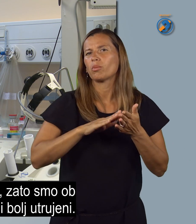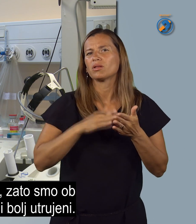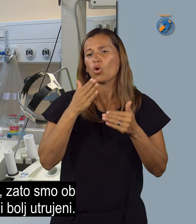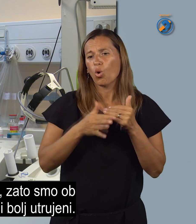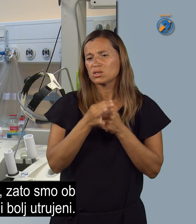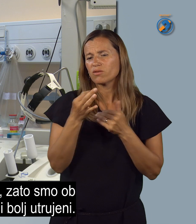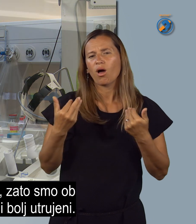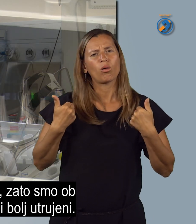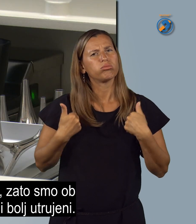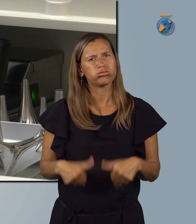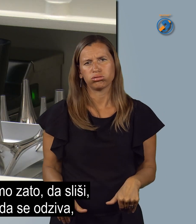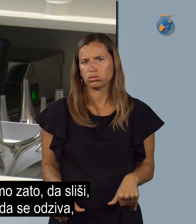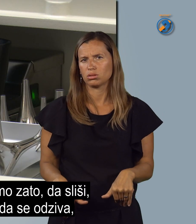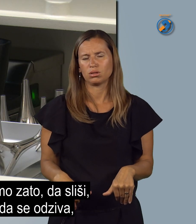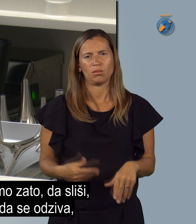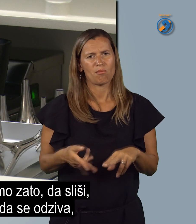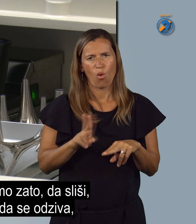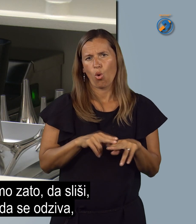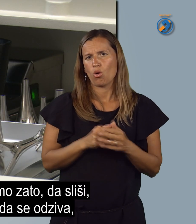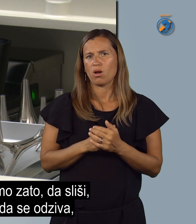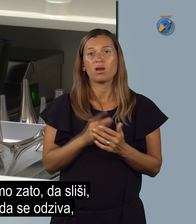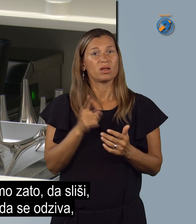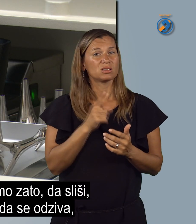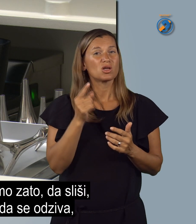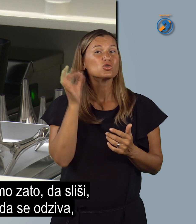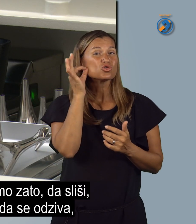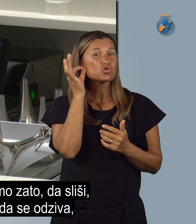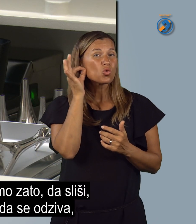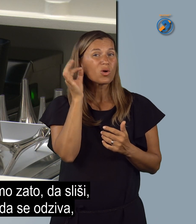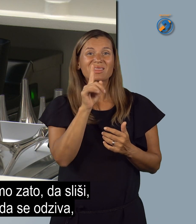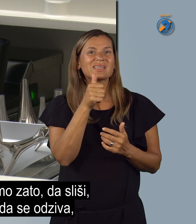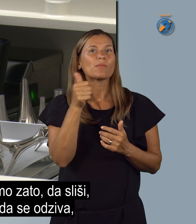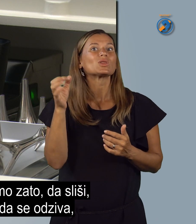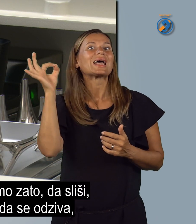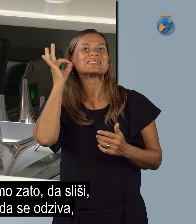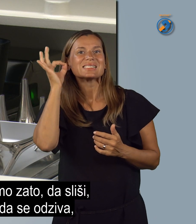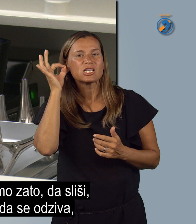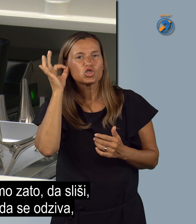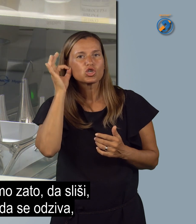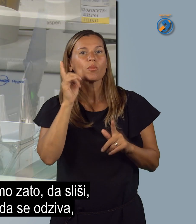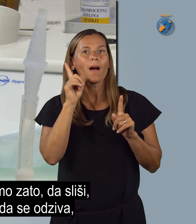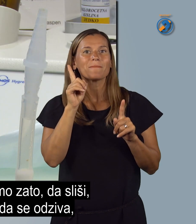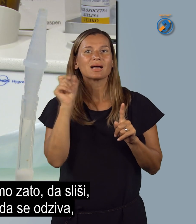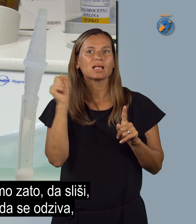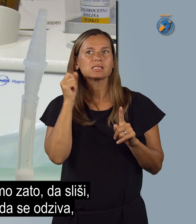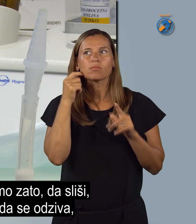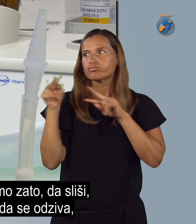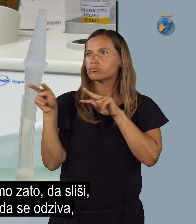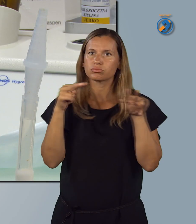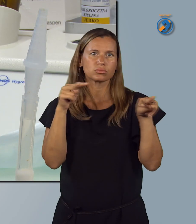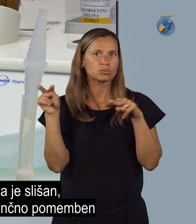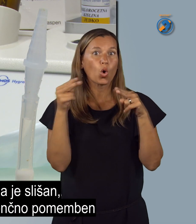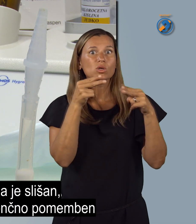ob koncu dneva bolj utrujeni. In ravno sluh, pa ne samo zato, da sliši, predvsem zato, da se